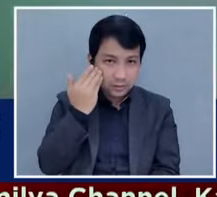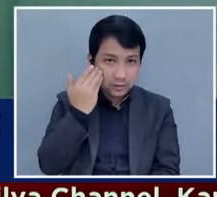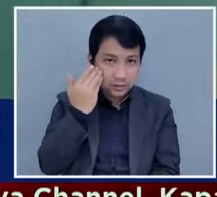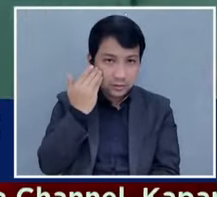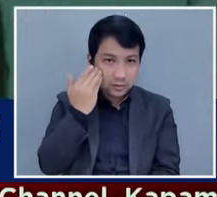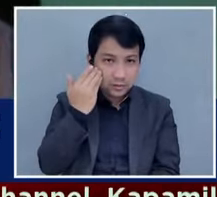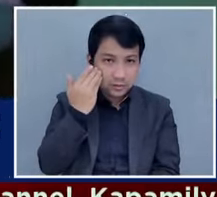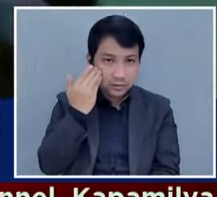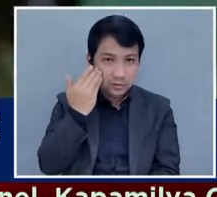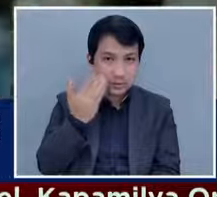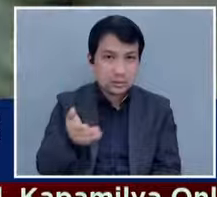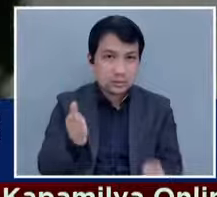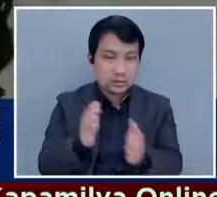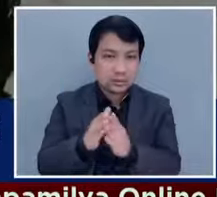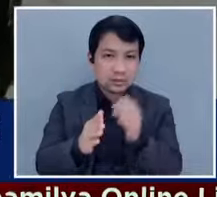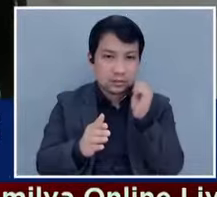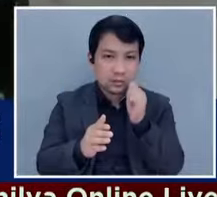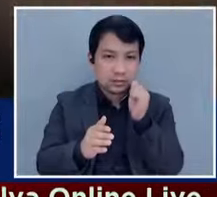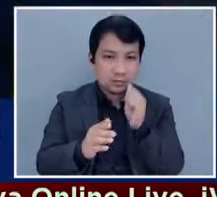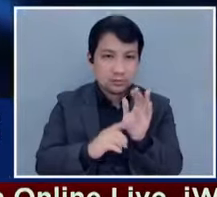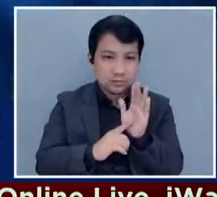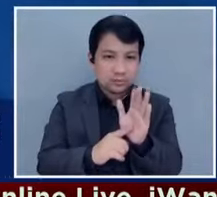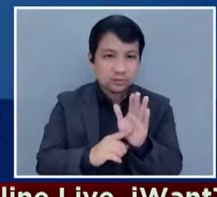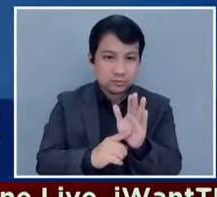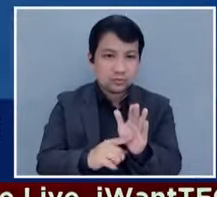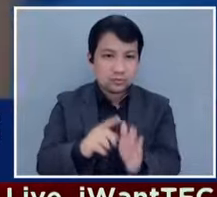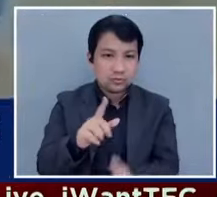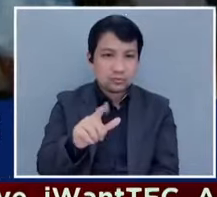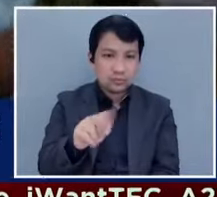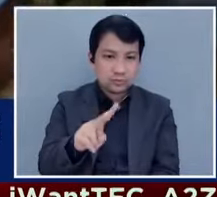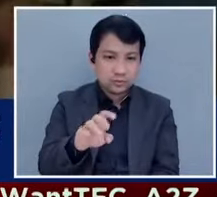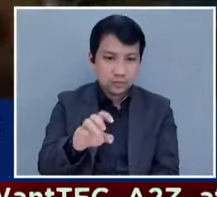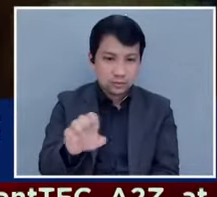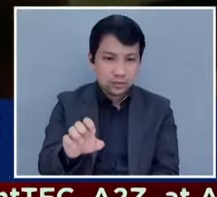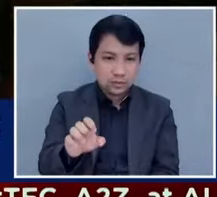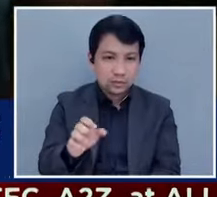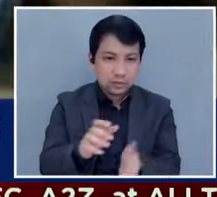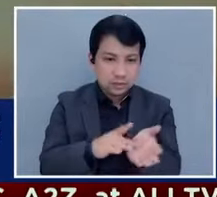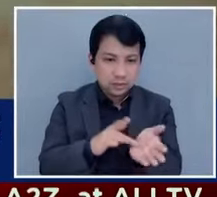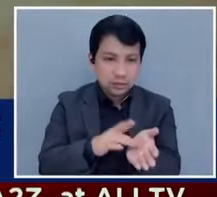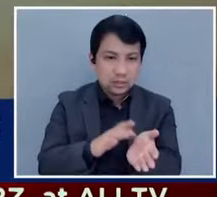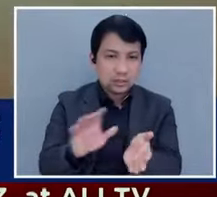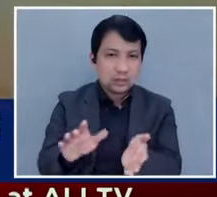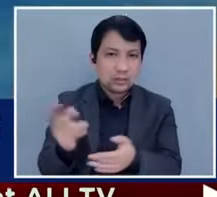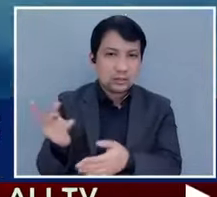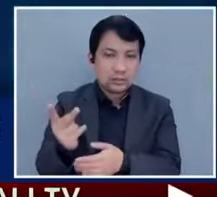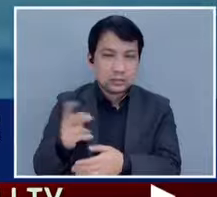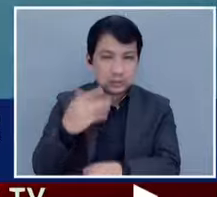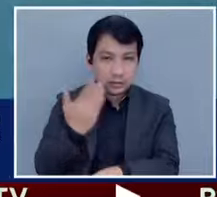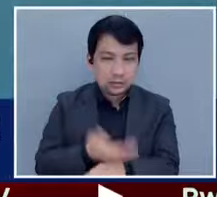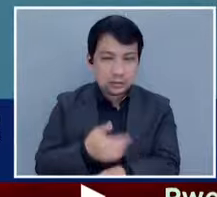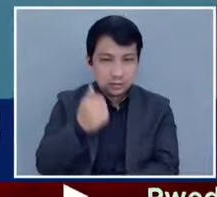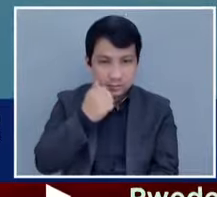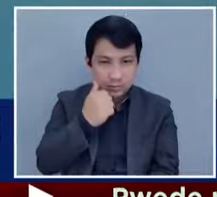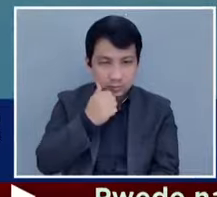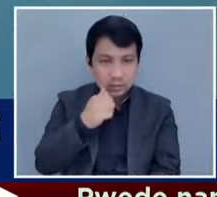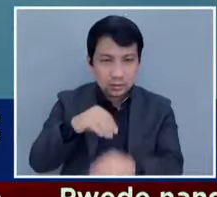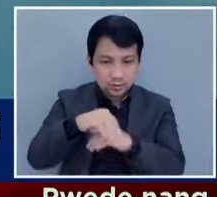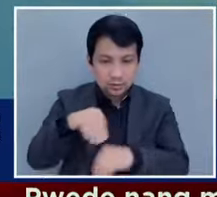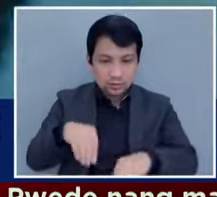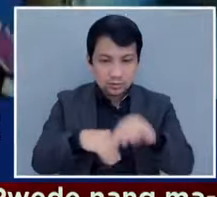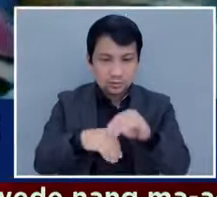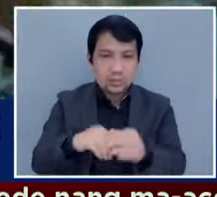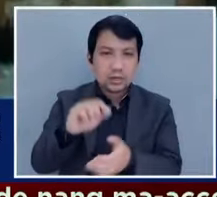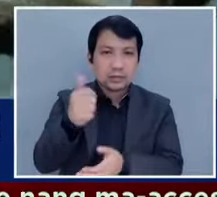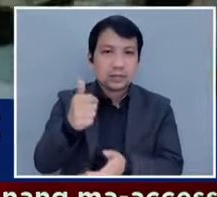inalok umano ng babae na pakitaan ng live show habang minomolesta niya ang kanyang dalawang anak na babae kapalit ng